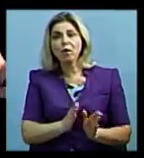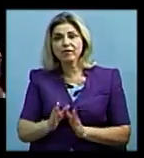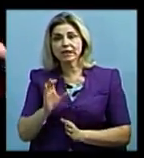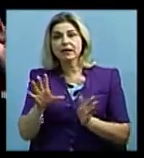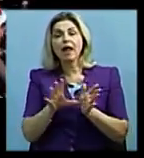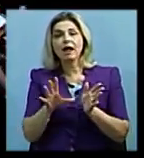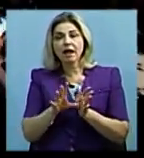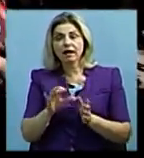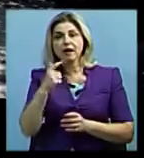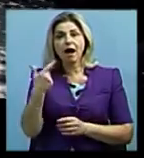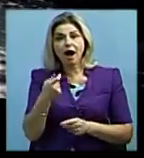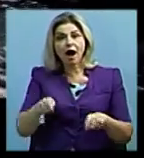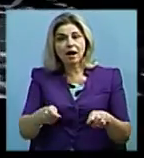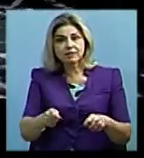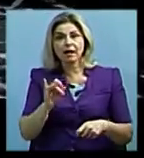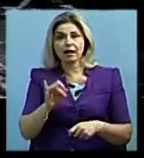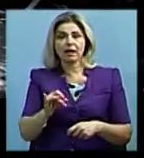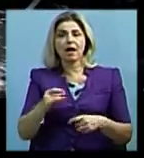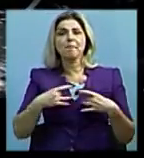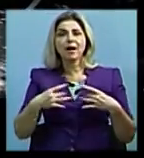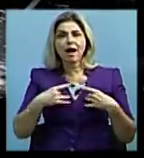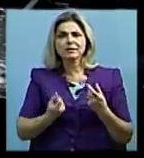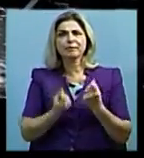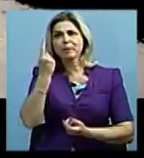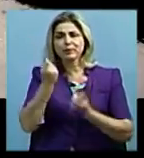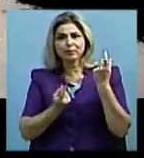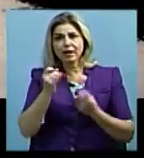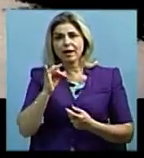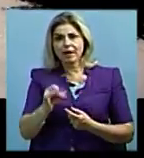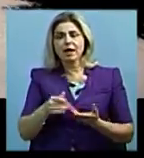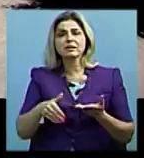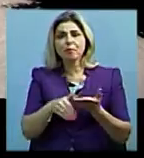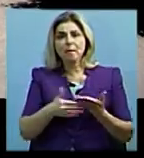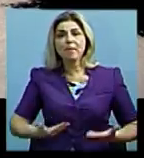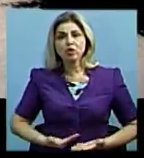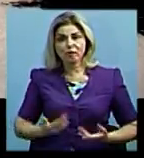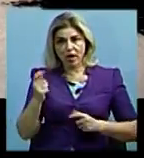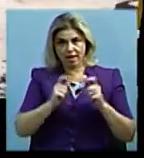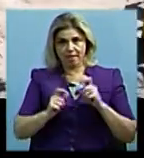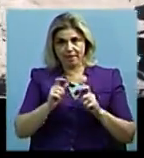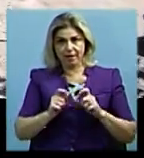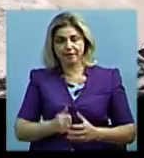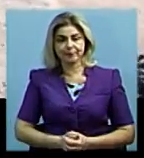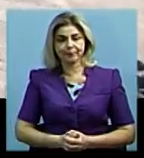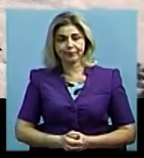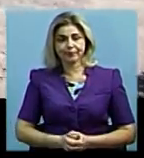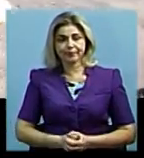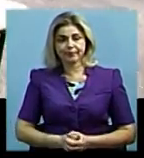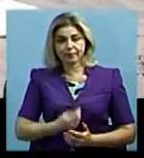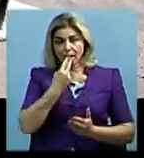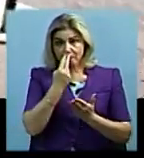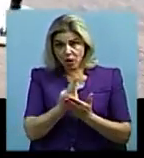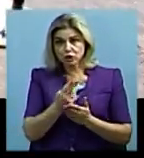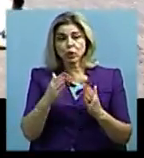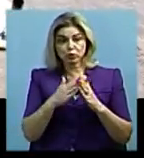електроприборами, газовими приладами, різдвяними феєрверками та засобами побутової хімії тощо. А бачили таке вдома?